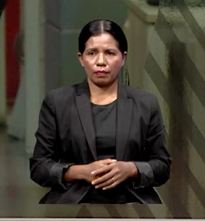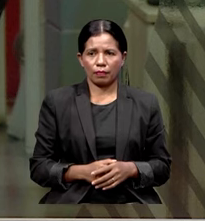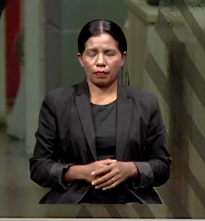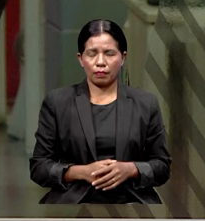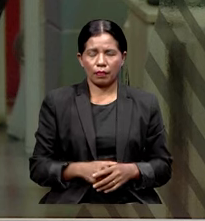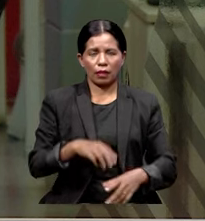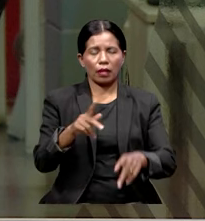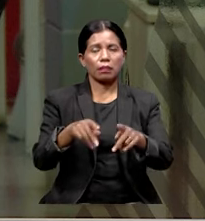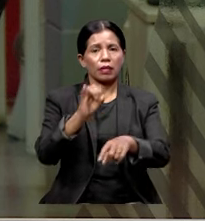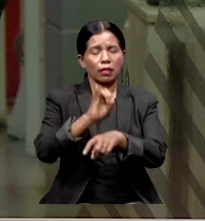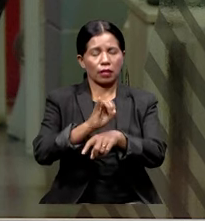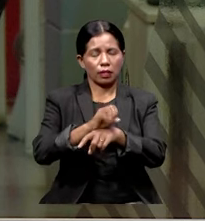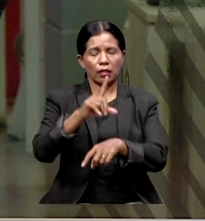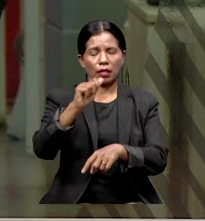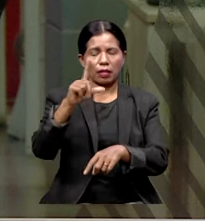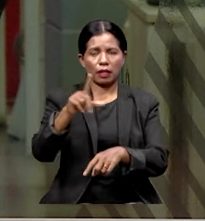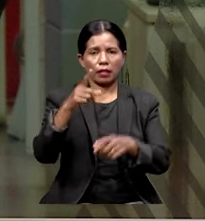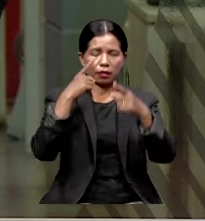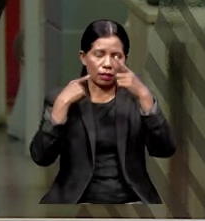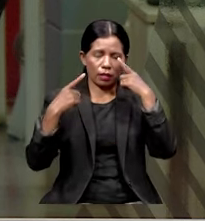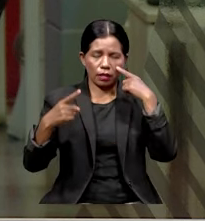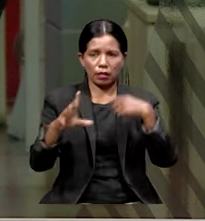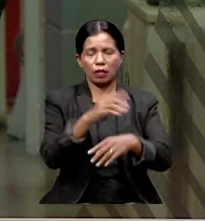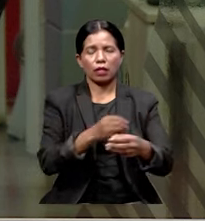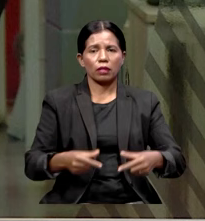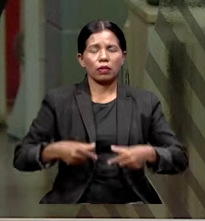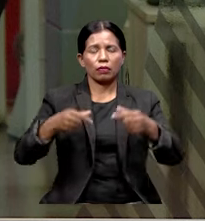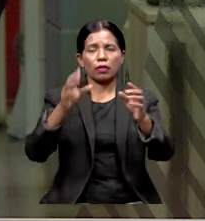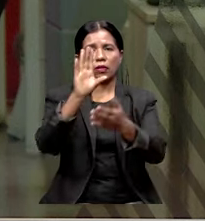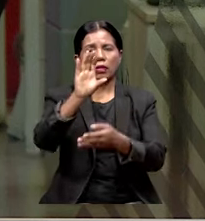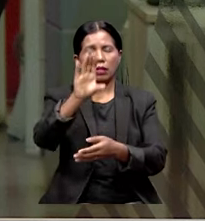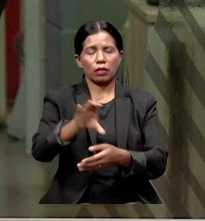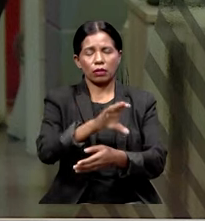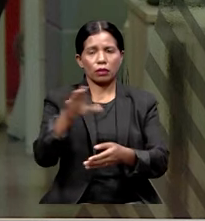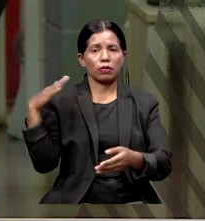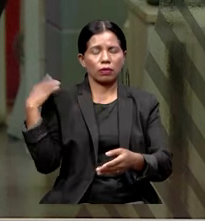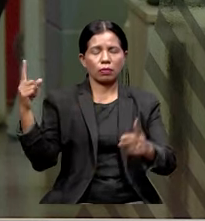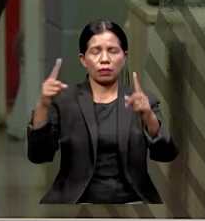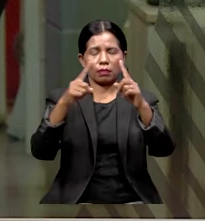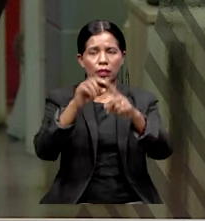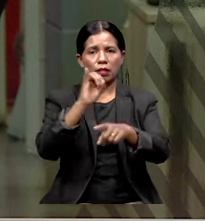Serani paróquia Laleia Ramon Matoem, bem hira halo despedida, ou de entrega Khrushchev em paróquia Bobonaro.